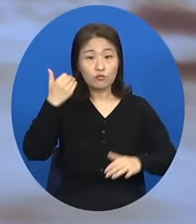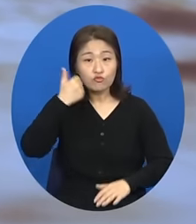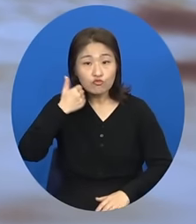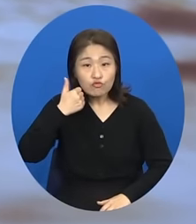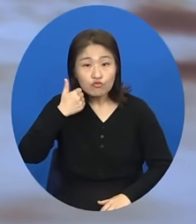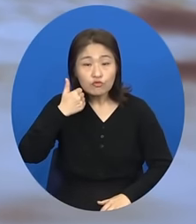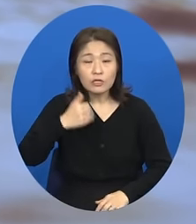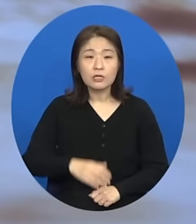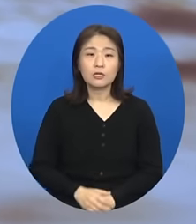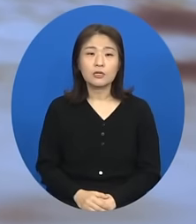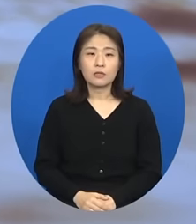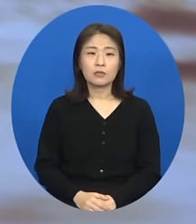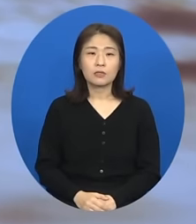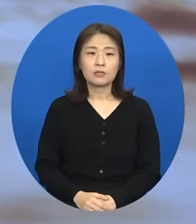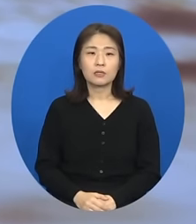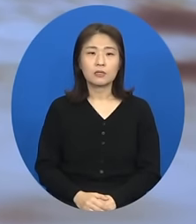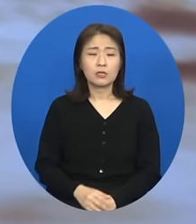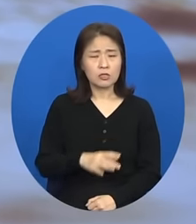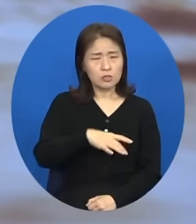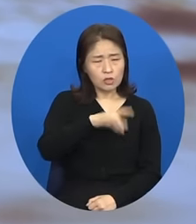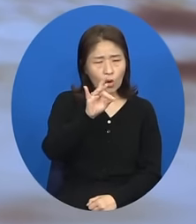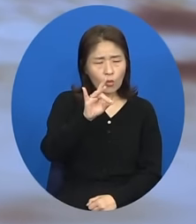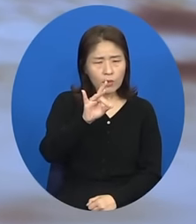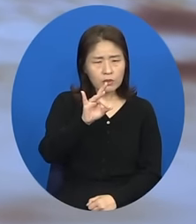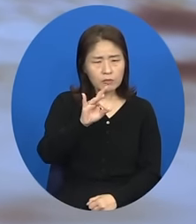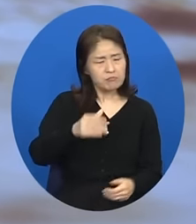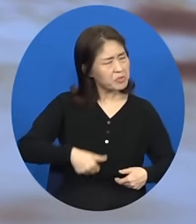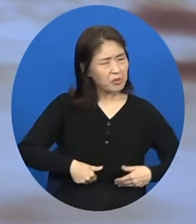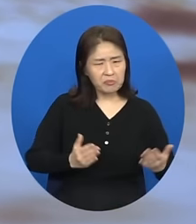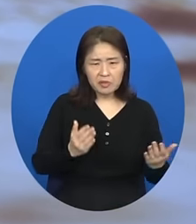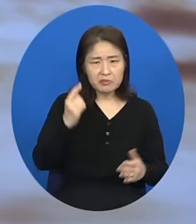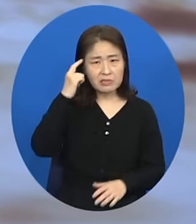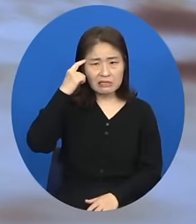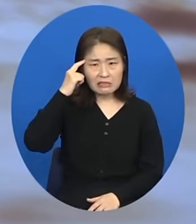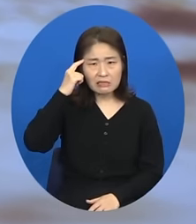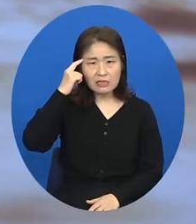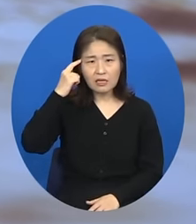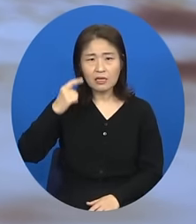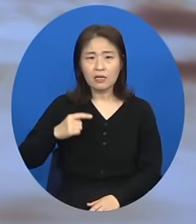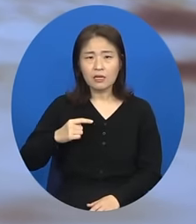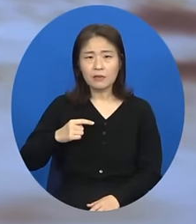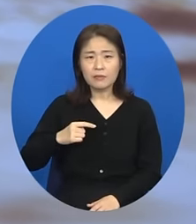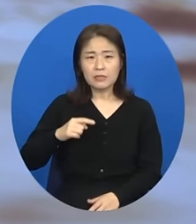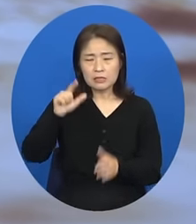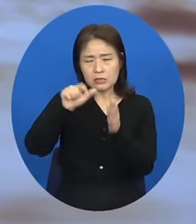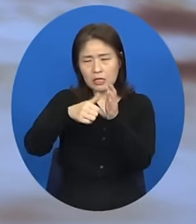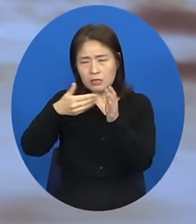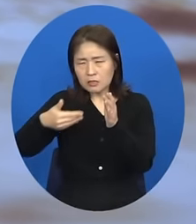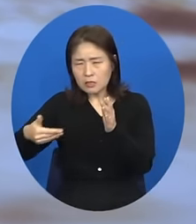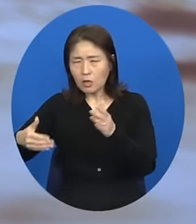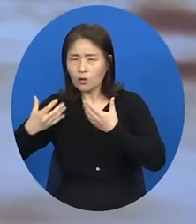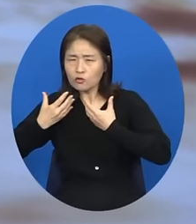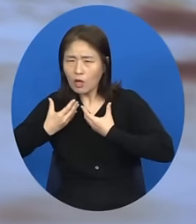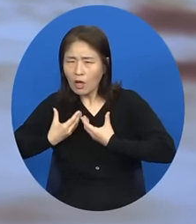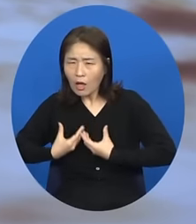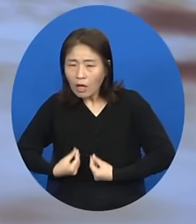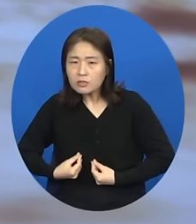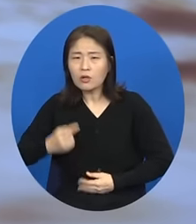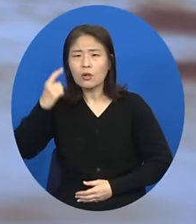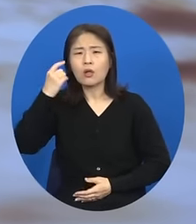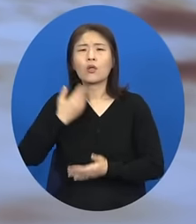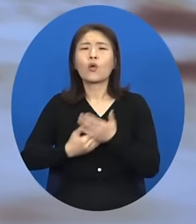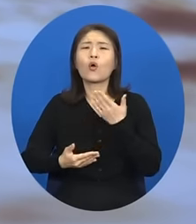느껴지는 사람에게, 인생의 좌절을 경험하고 소망이 없다는 것을 깨달은 사람에게 십자가가